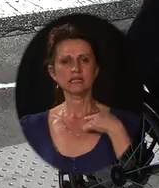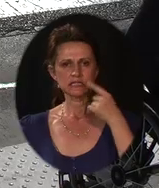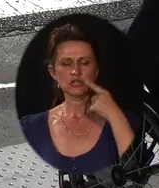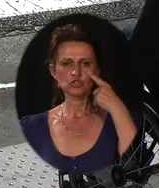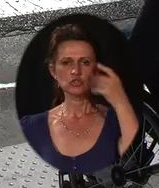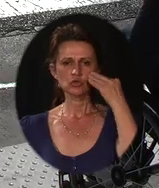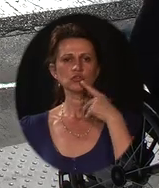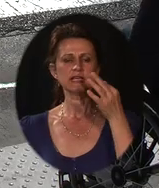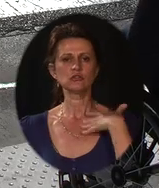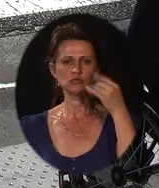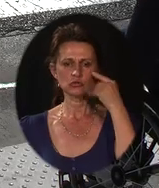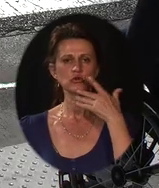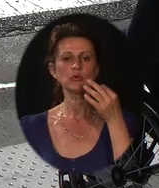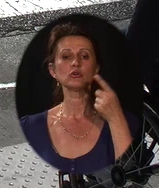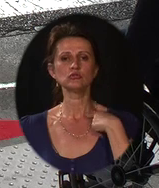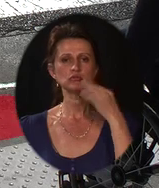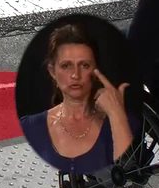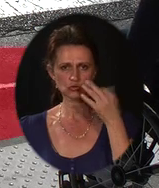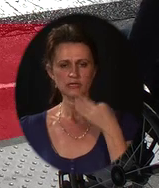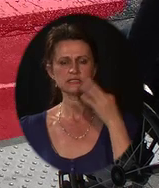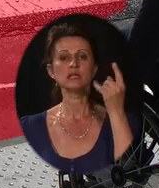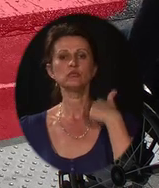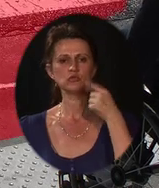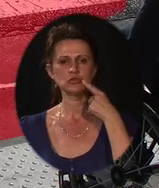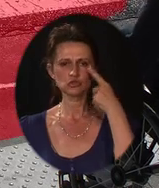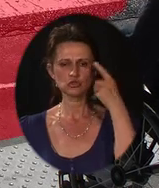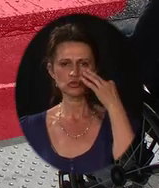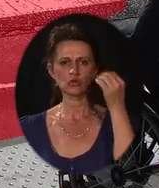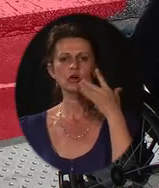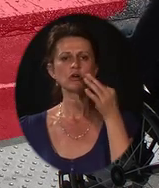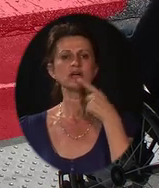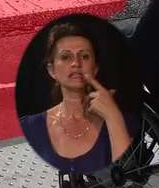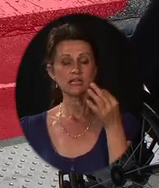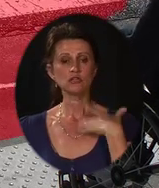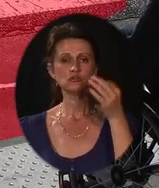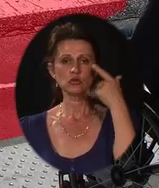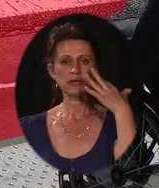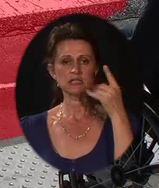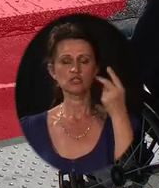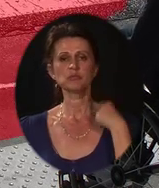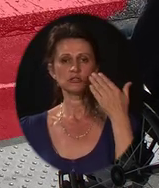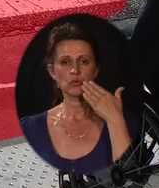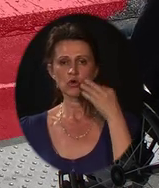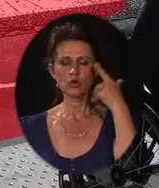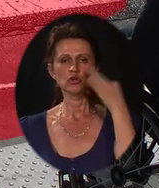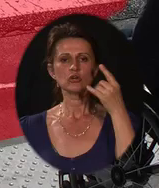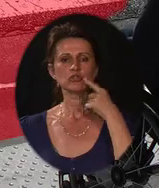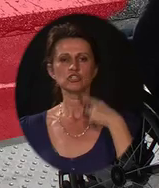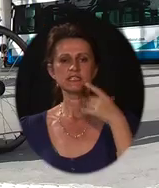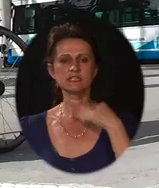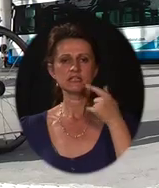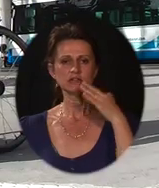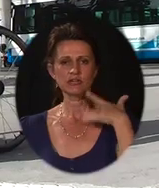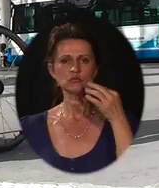dangereux d'être sur le bord du trottoir. C'est encore plus dangereux d'être sur le passage piéton. Un très grand danger, ce sont les voitures qui manœuvrent pour se